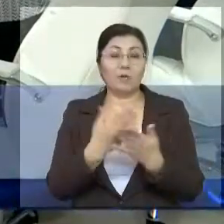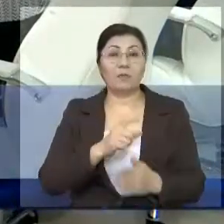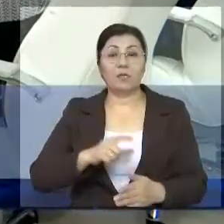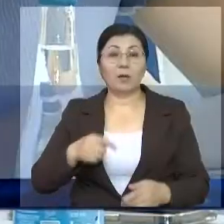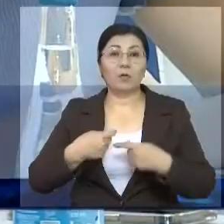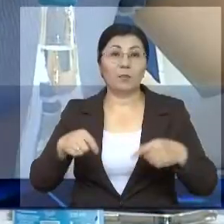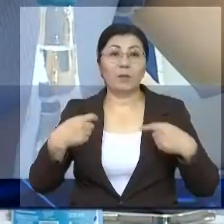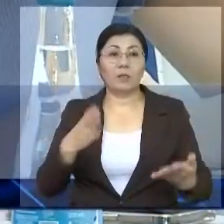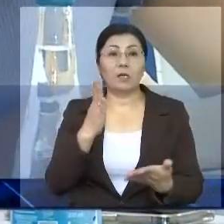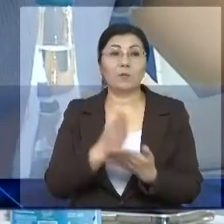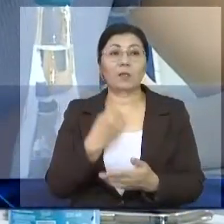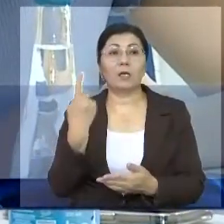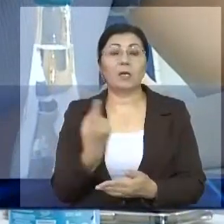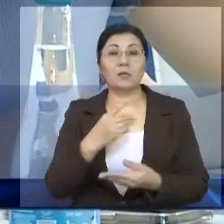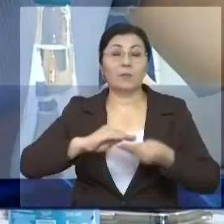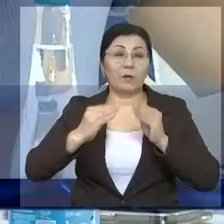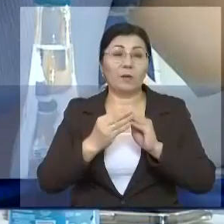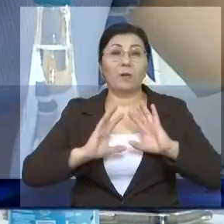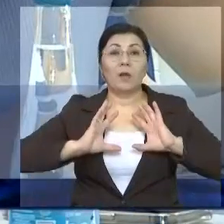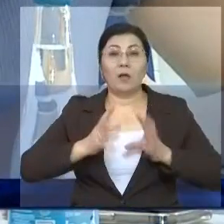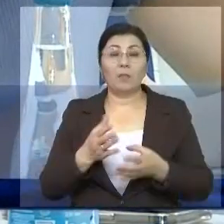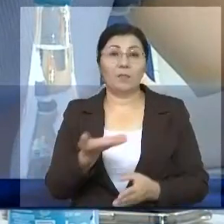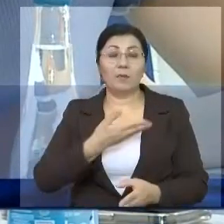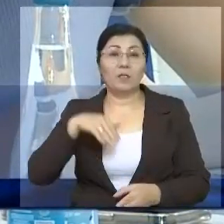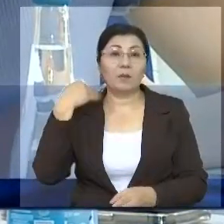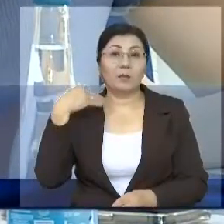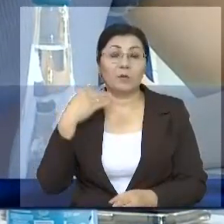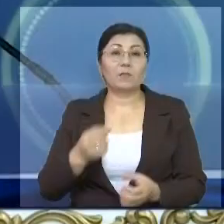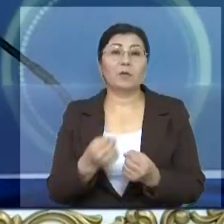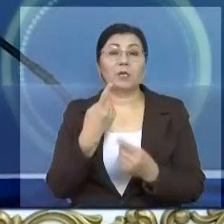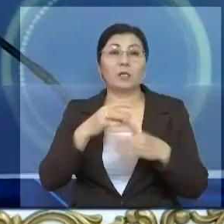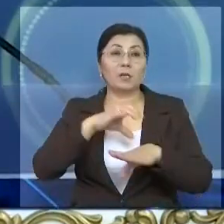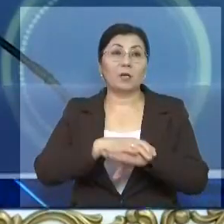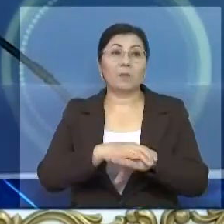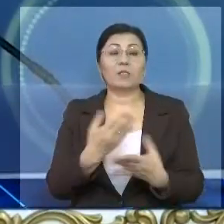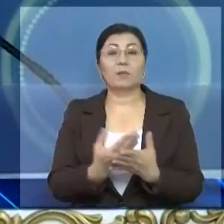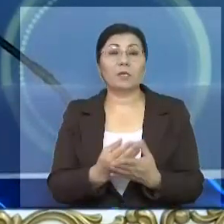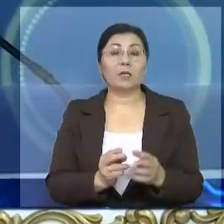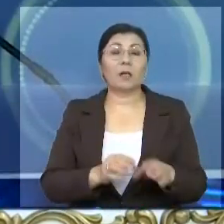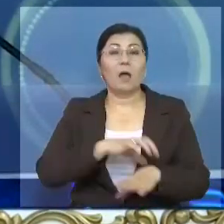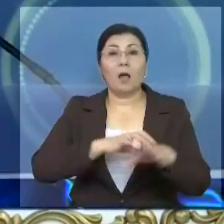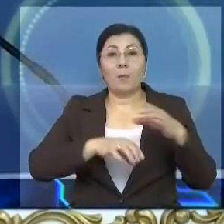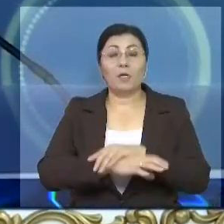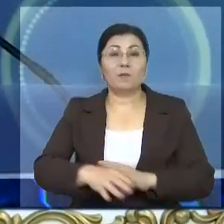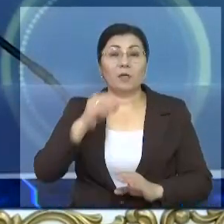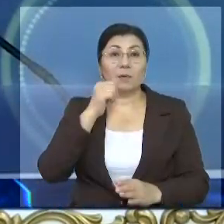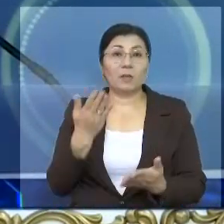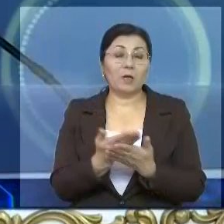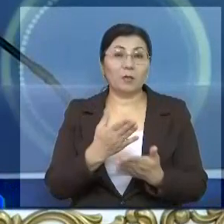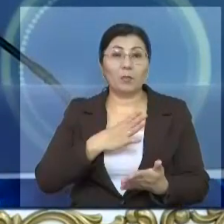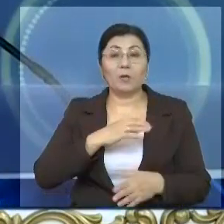к сожалению, остается одной из актуальных проблем в мире. В нашем регионе был выявлен факт трудовой эксплуатации мужчин, которые были в